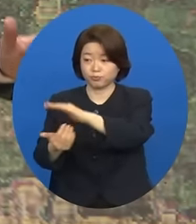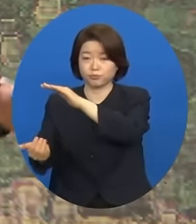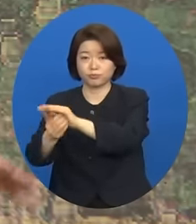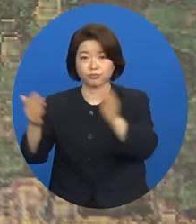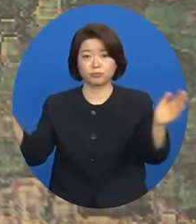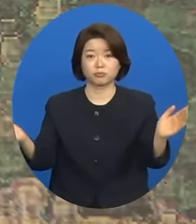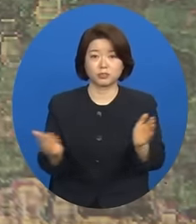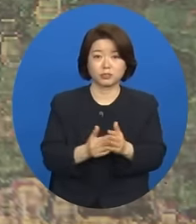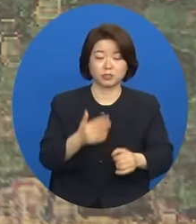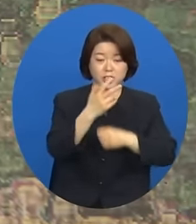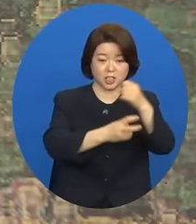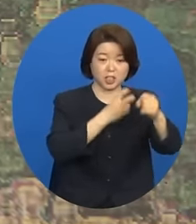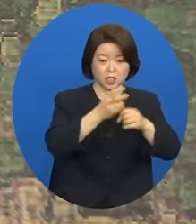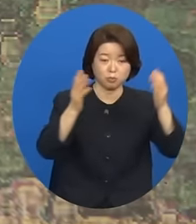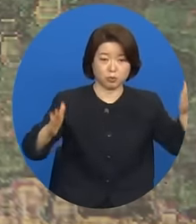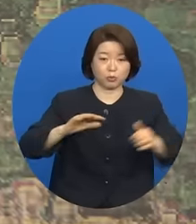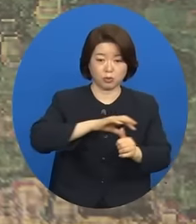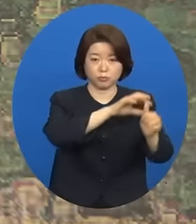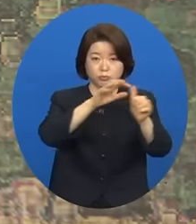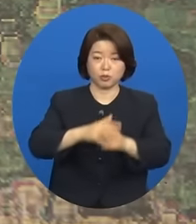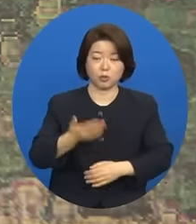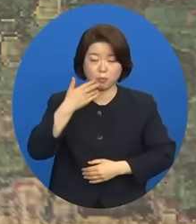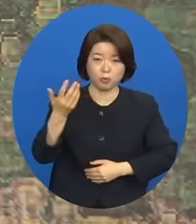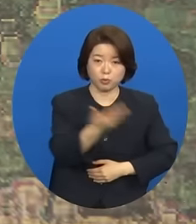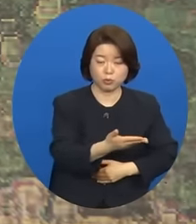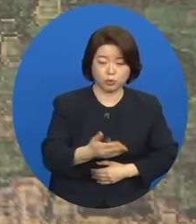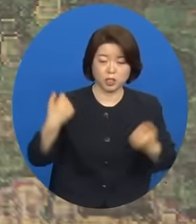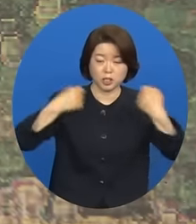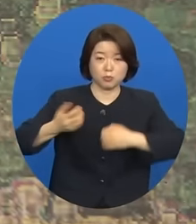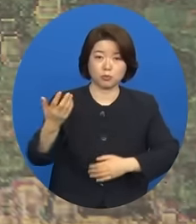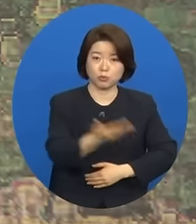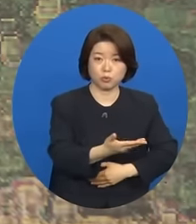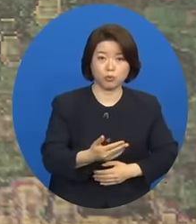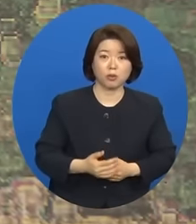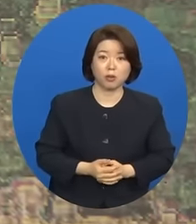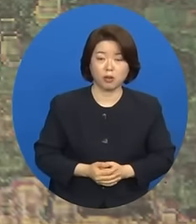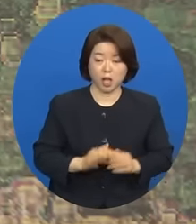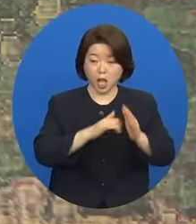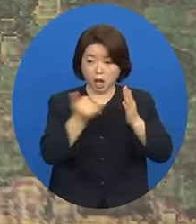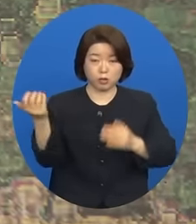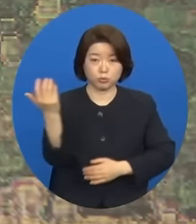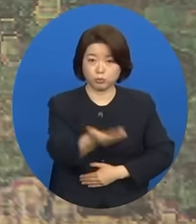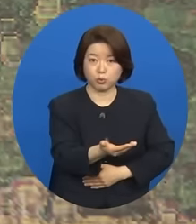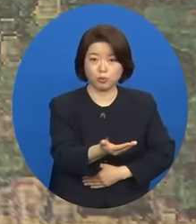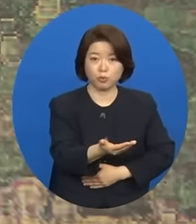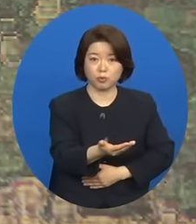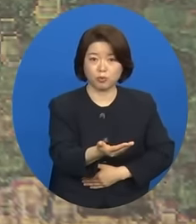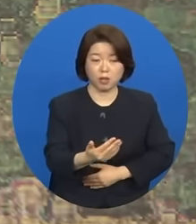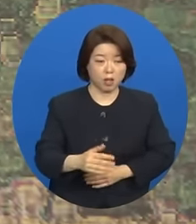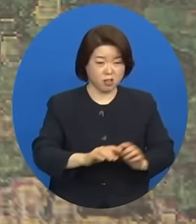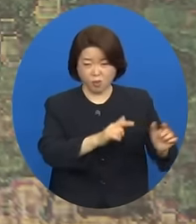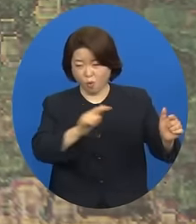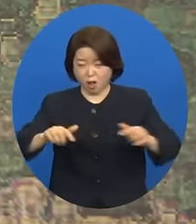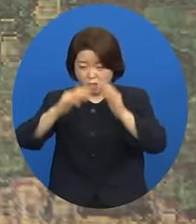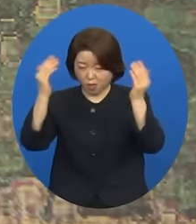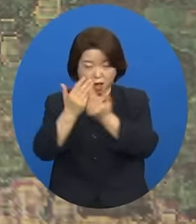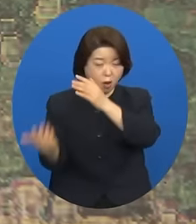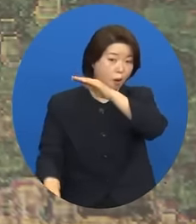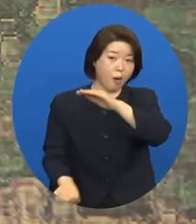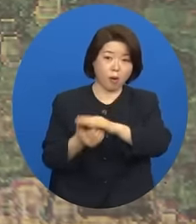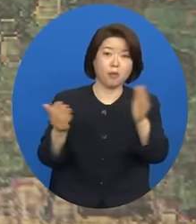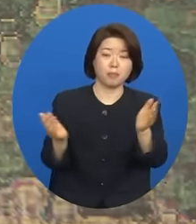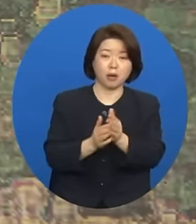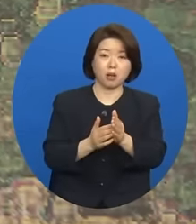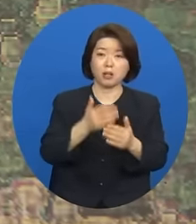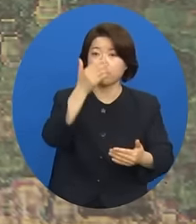들어주셨어요. 20년 동안 그를 지켜주셨죠. 먹을 거 주셨죠. 입을 거 주셨죠. 가족도 주셨죠. 뭐 다 들어주셨네.